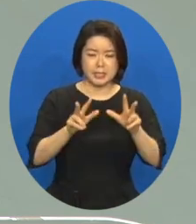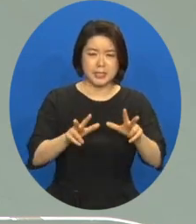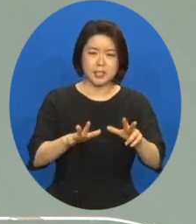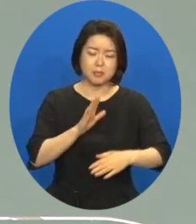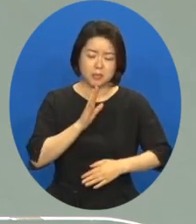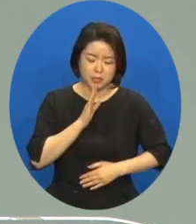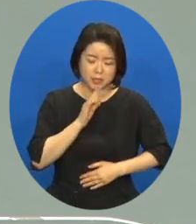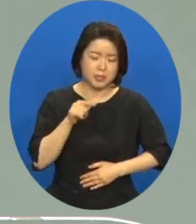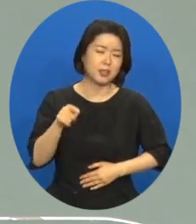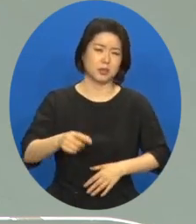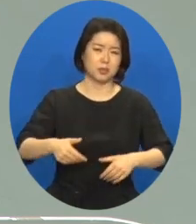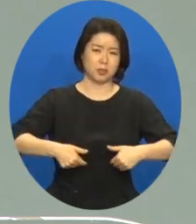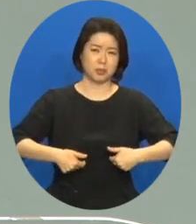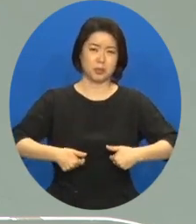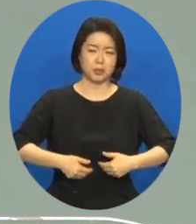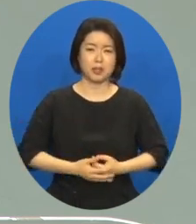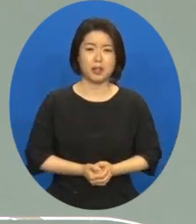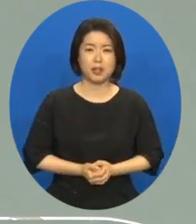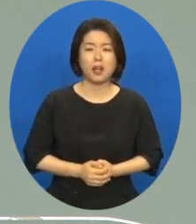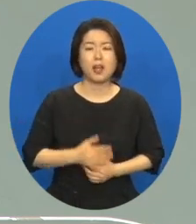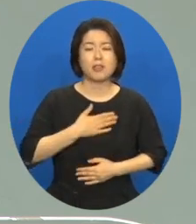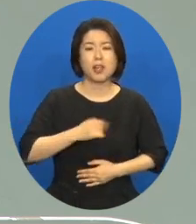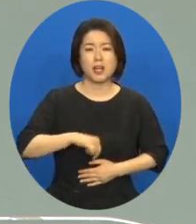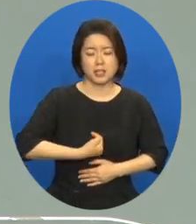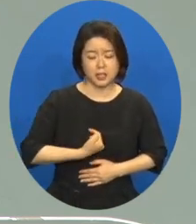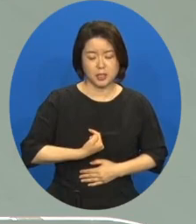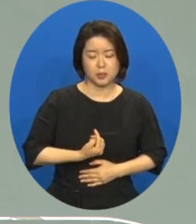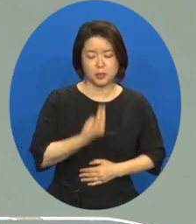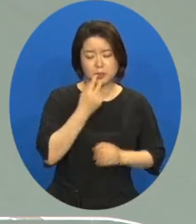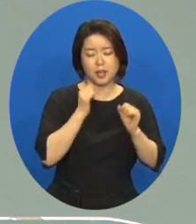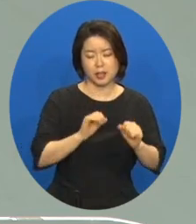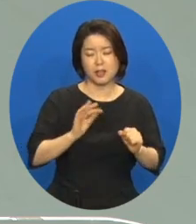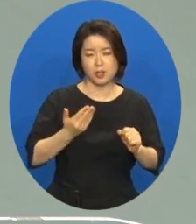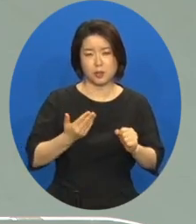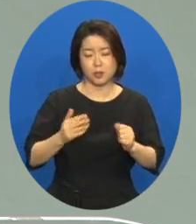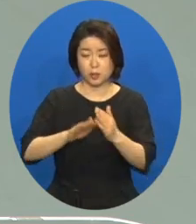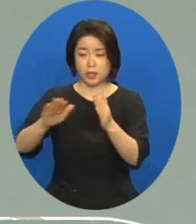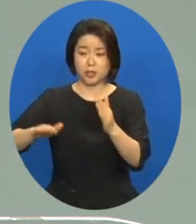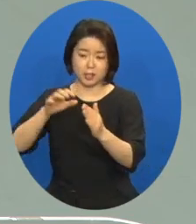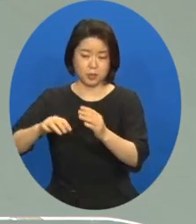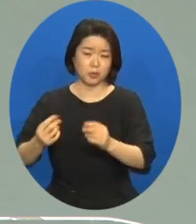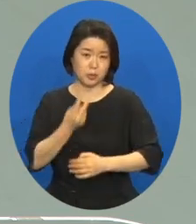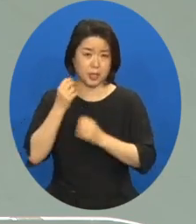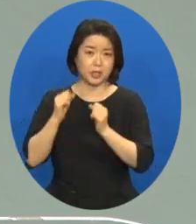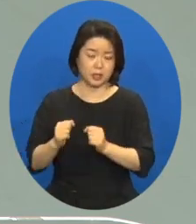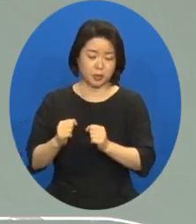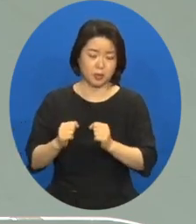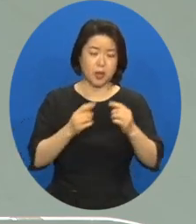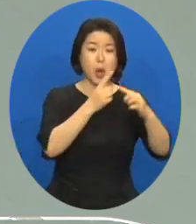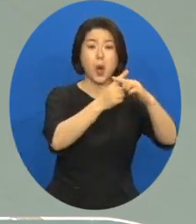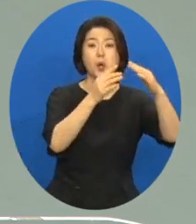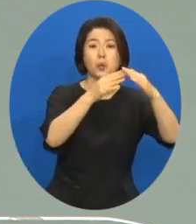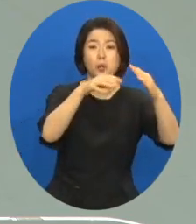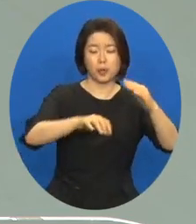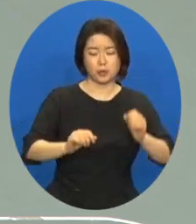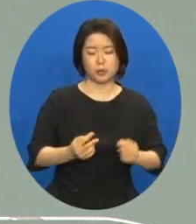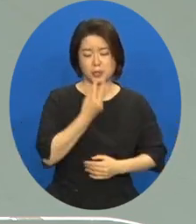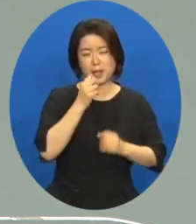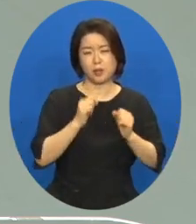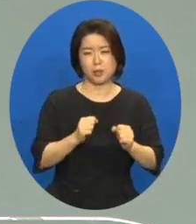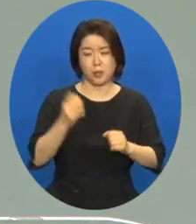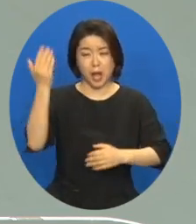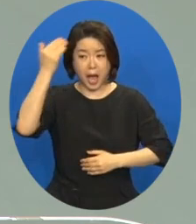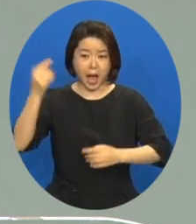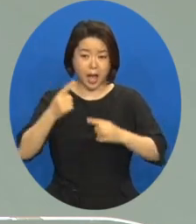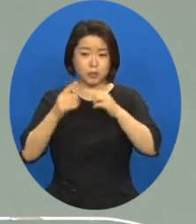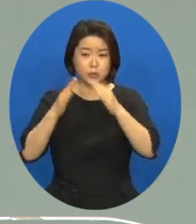지금이야말로 그것이 필요해요. 나 자신도 살아야 되고 우리 가정도 살고 교회도 살고 한국 교회도 살리고